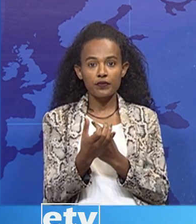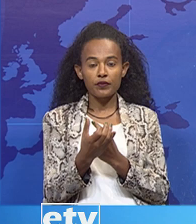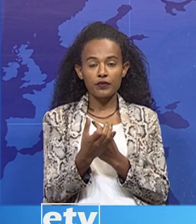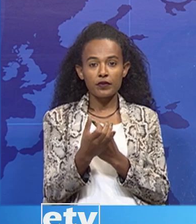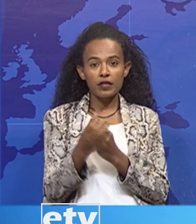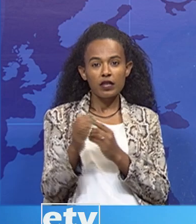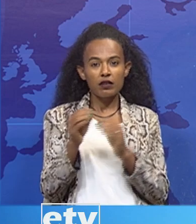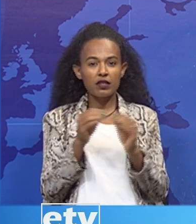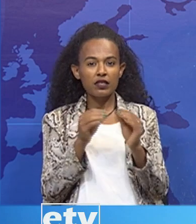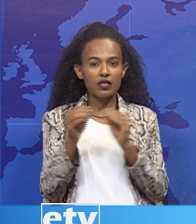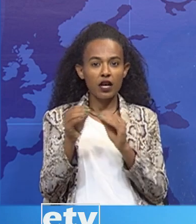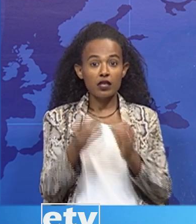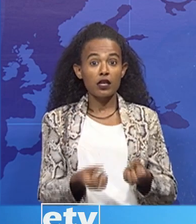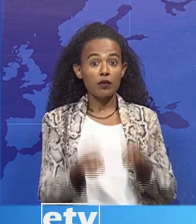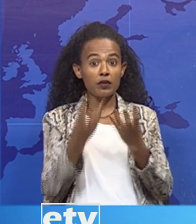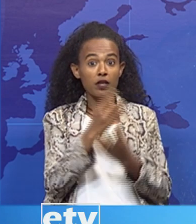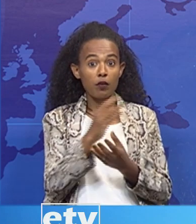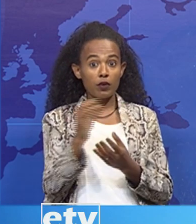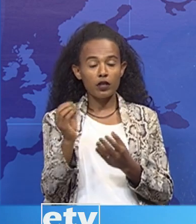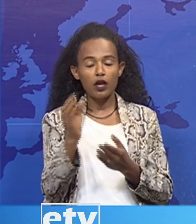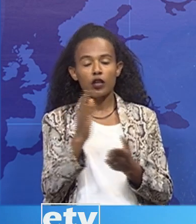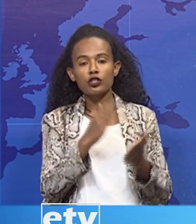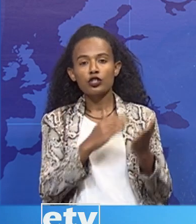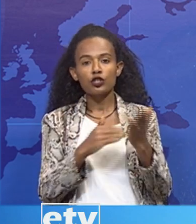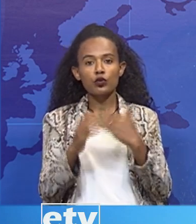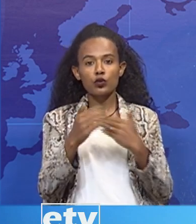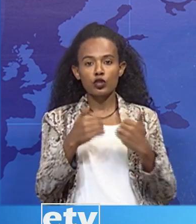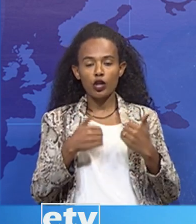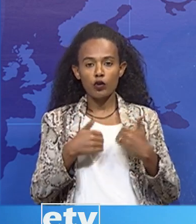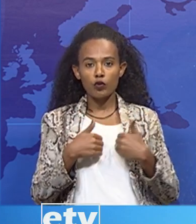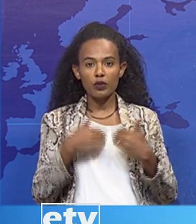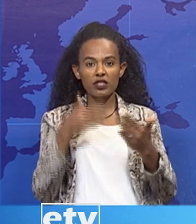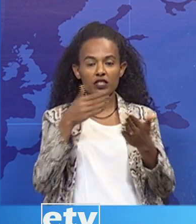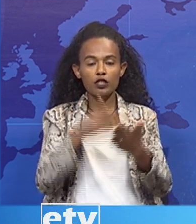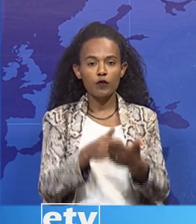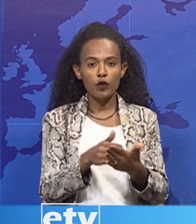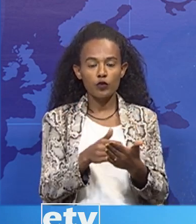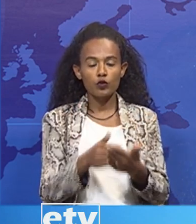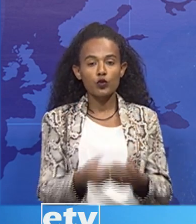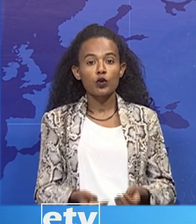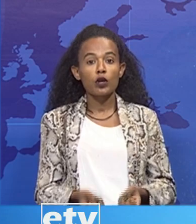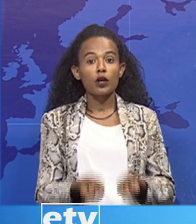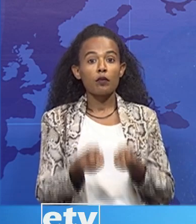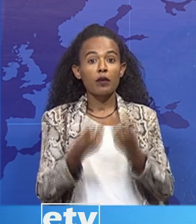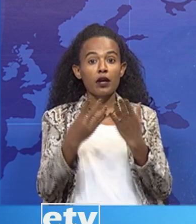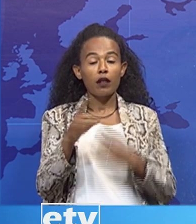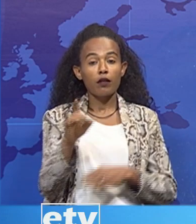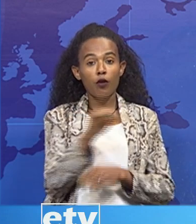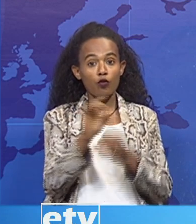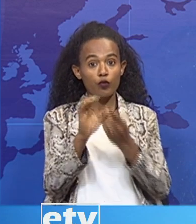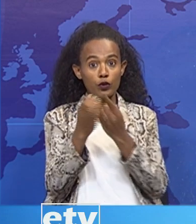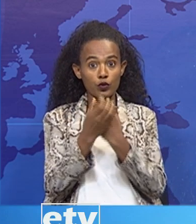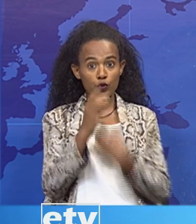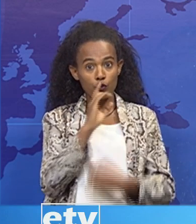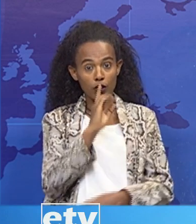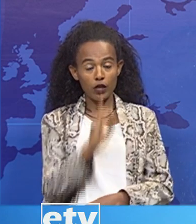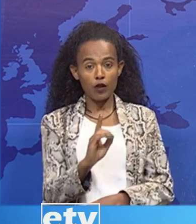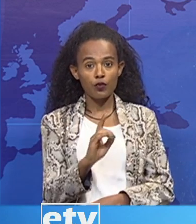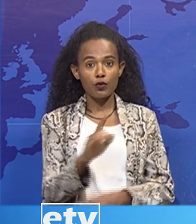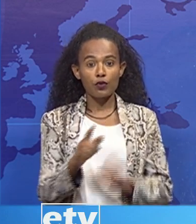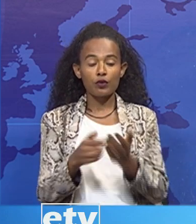መንገጫ ገጭ የበዛበትና ተግዳሮቶች ያሉበት እንቅፋቶቹ በርካታ የሆነበት ሁኔታ ነው።